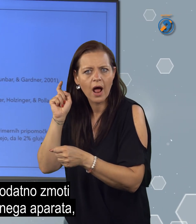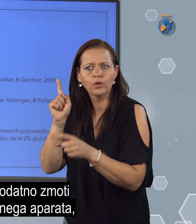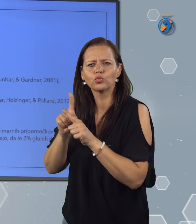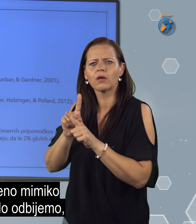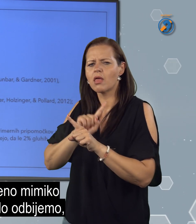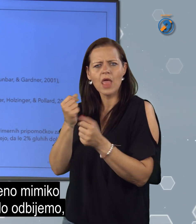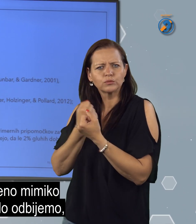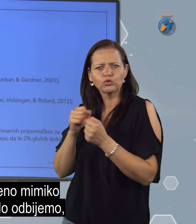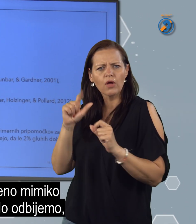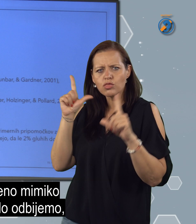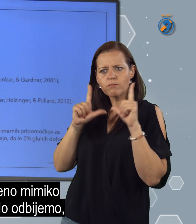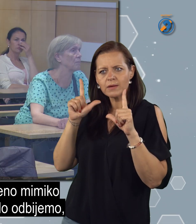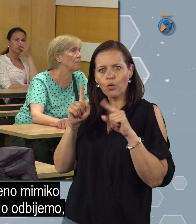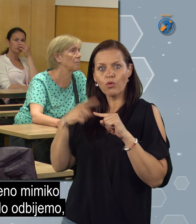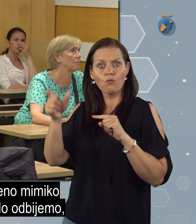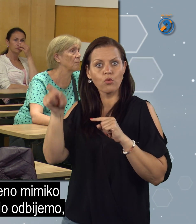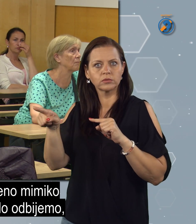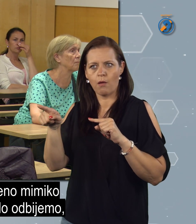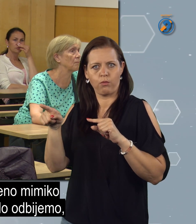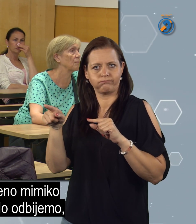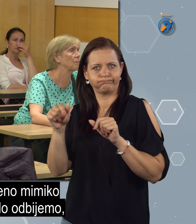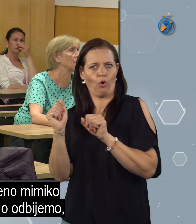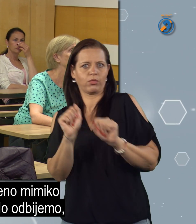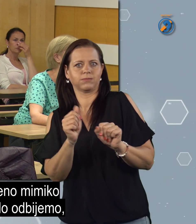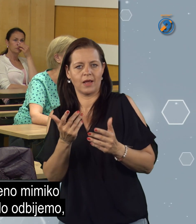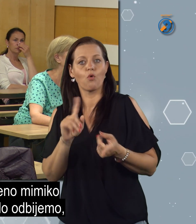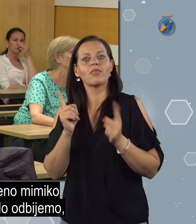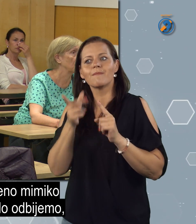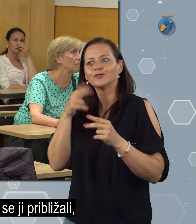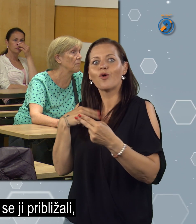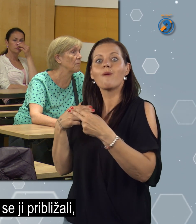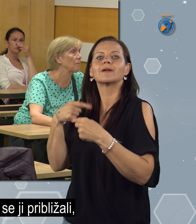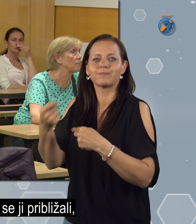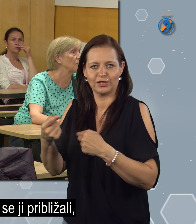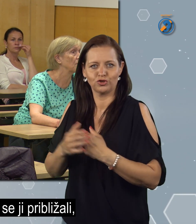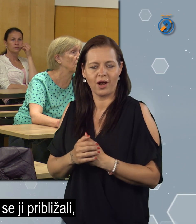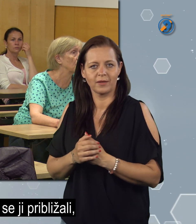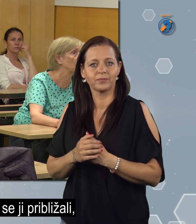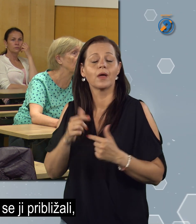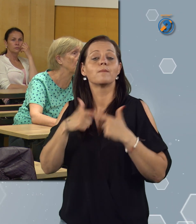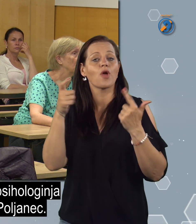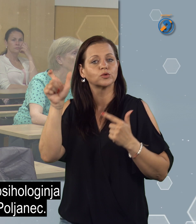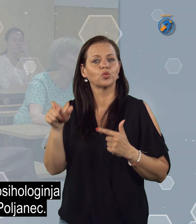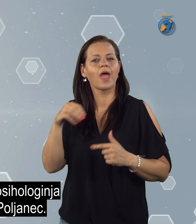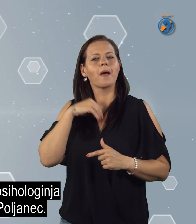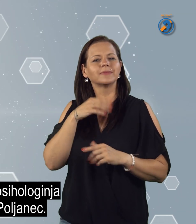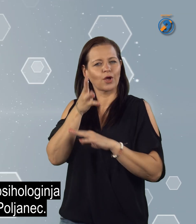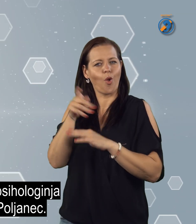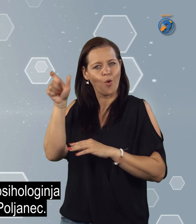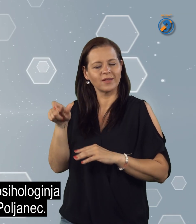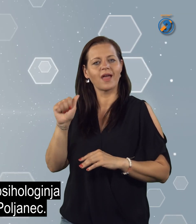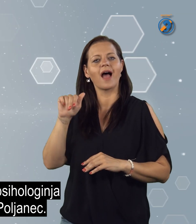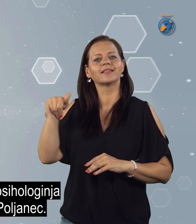z nesproščeno mimiko pa osebo celo odbijemo. Namesto, da bi se približali, pojasnjuje